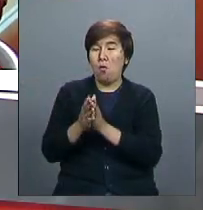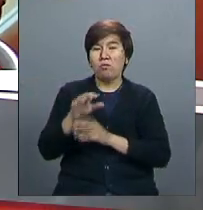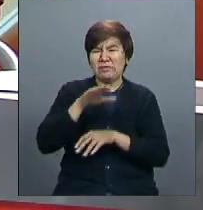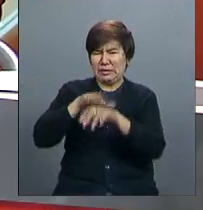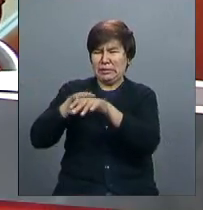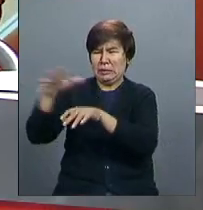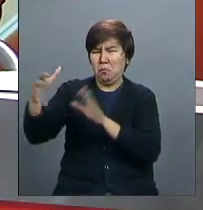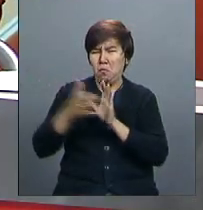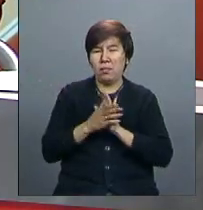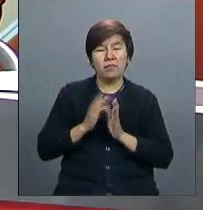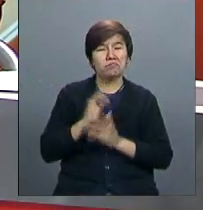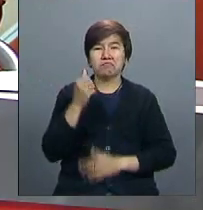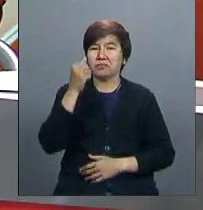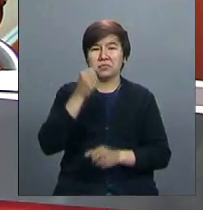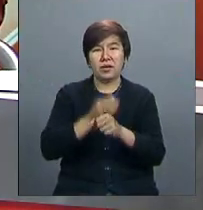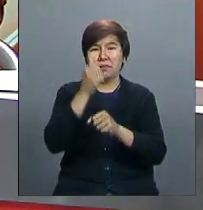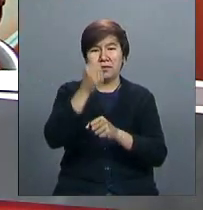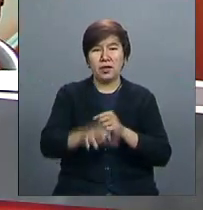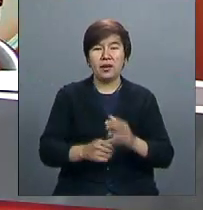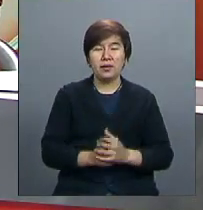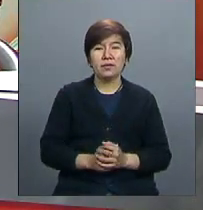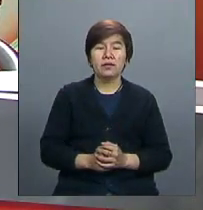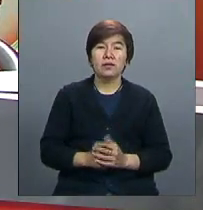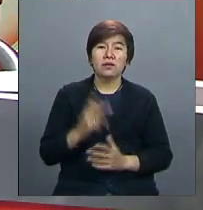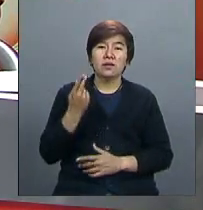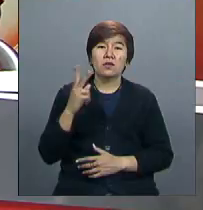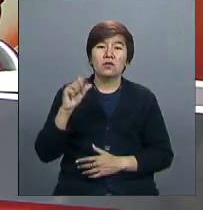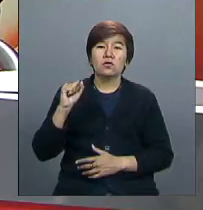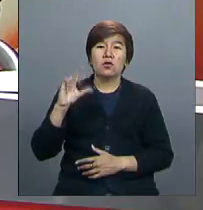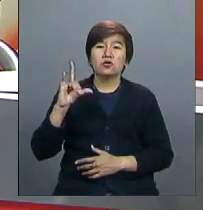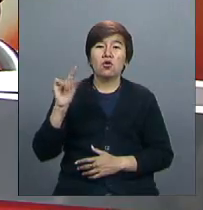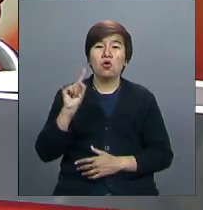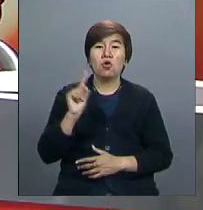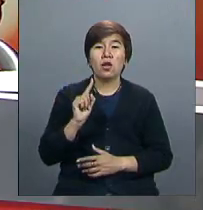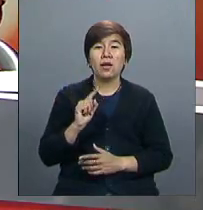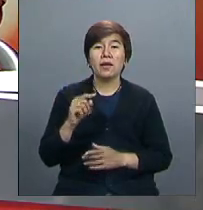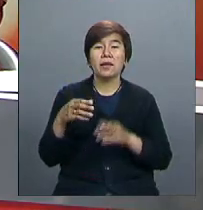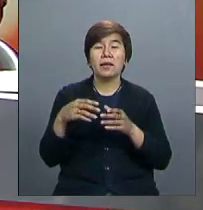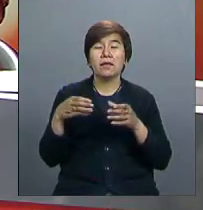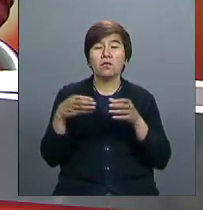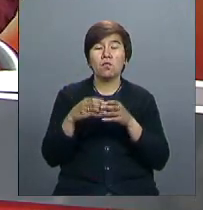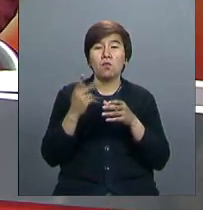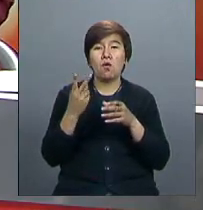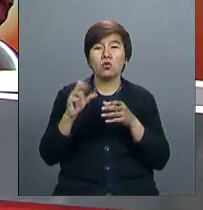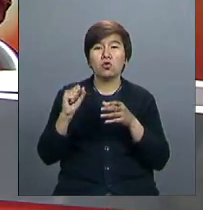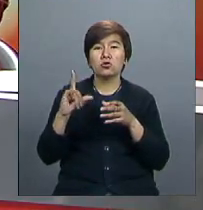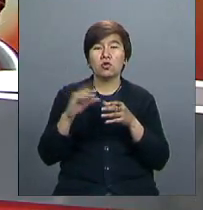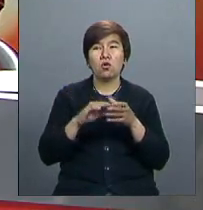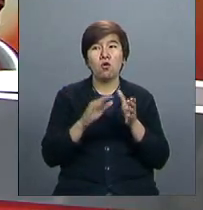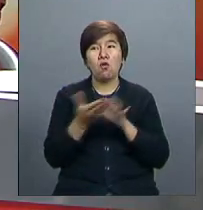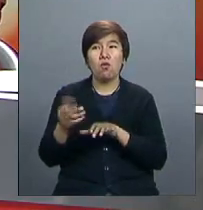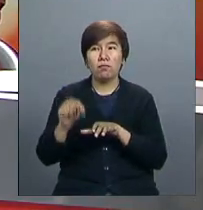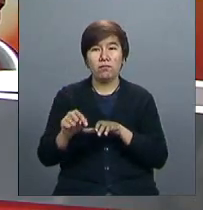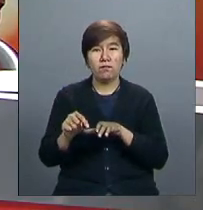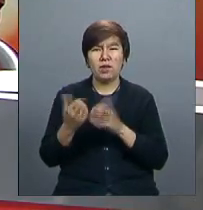ความเคลื่อนไหวของกลุ่มที่เรียกร้องให้ยุบคสช.ได้รับการปฏิเสธจากพลเอกประวิตรวงษ์สุวรรณต่อข้อเสนอนี้นะคะเพราะม